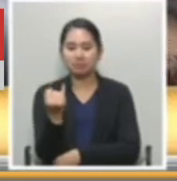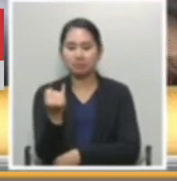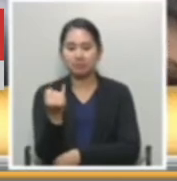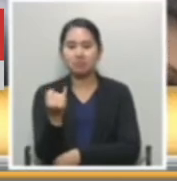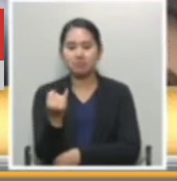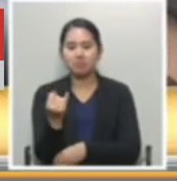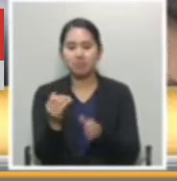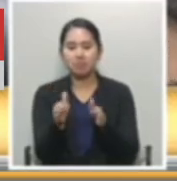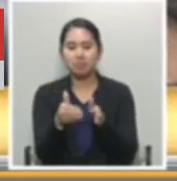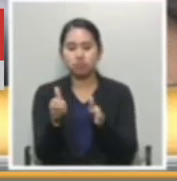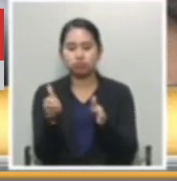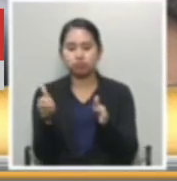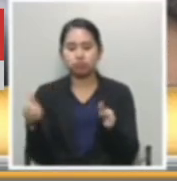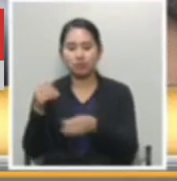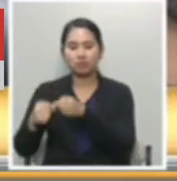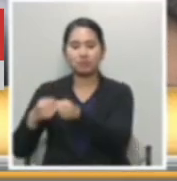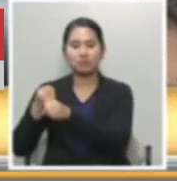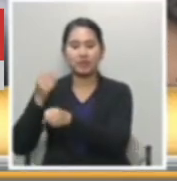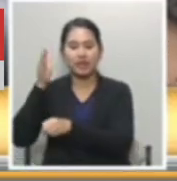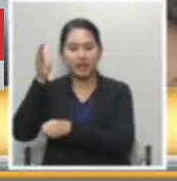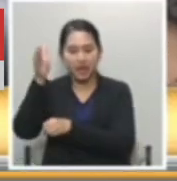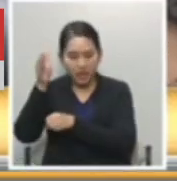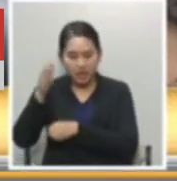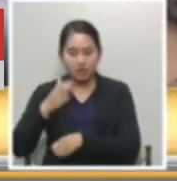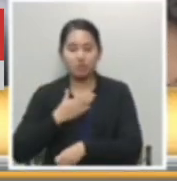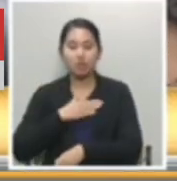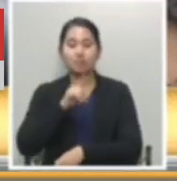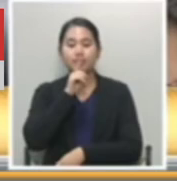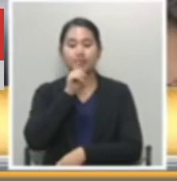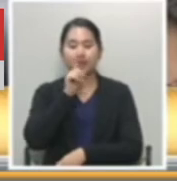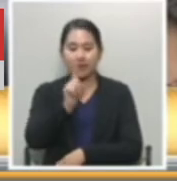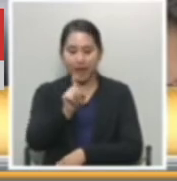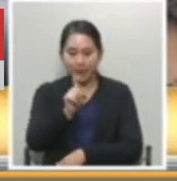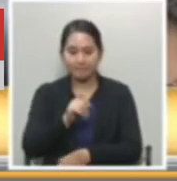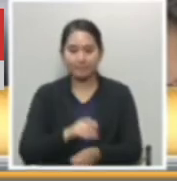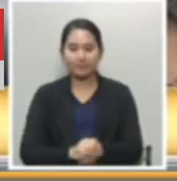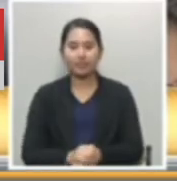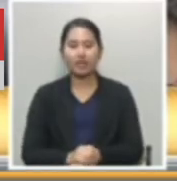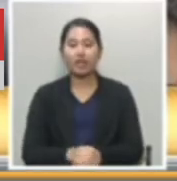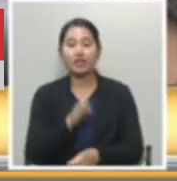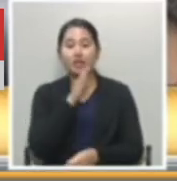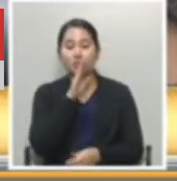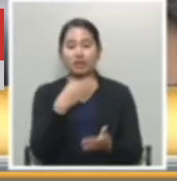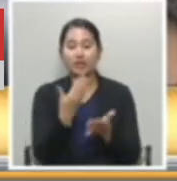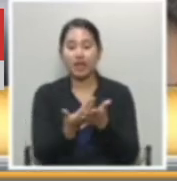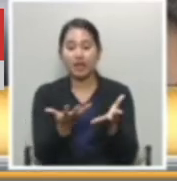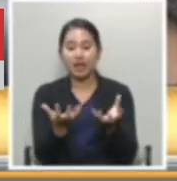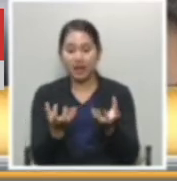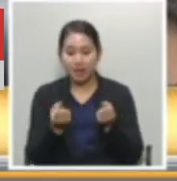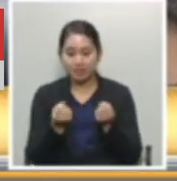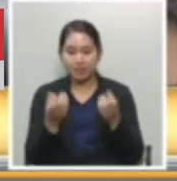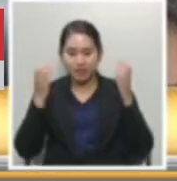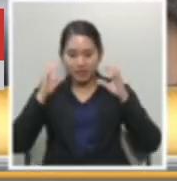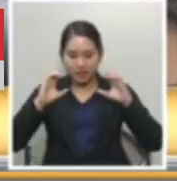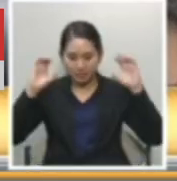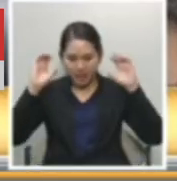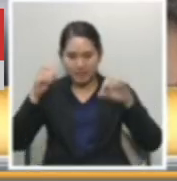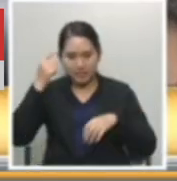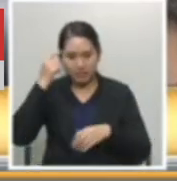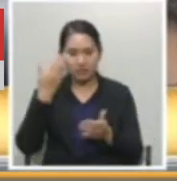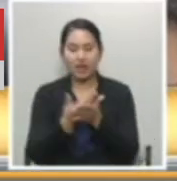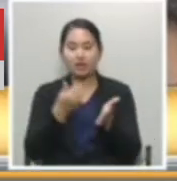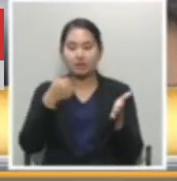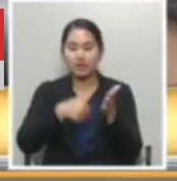นกระทั่งถึงปีหน้าผมตั้งคำถามนะครับภาครายรับทำไมรัฐบาลจึงคิดว่าจะจัดเก็บภาษี